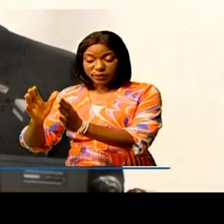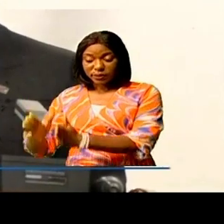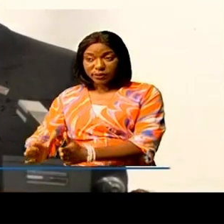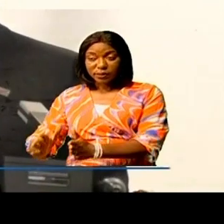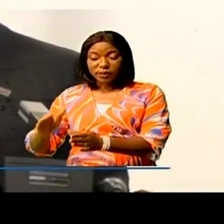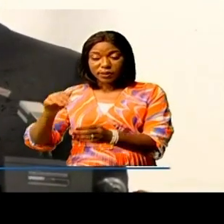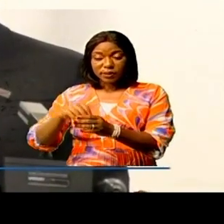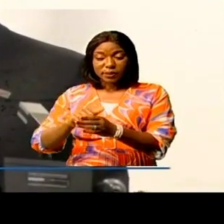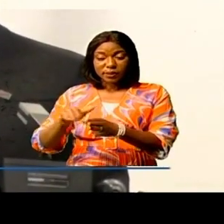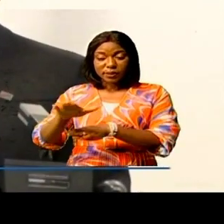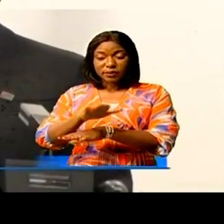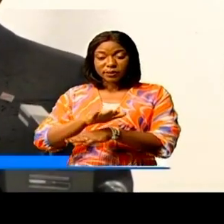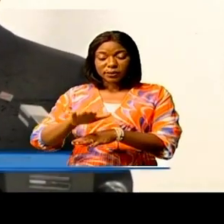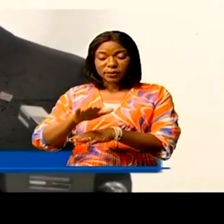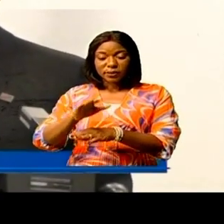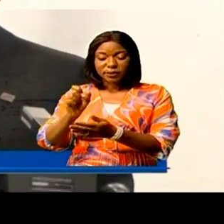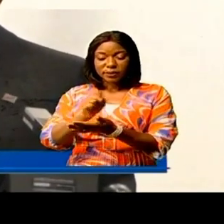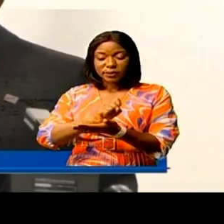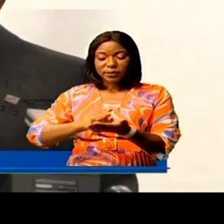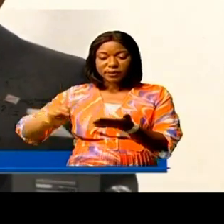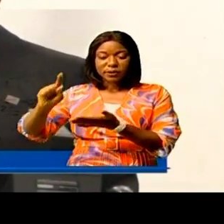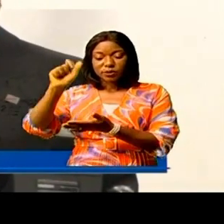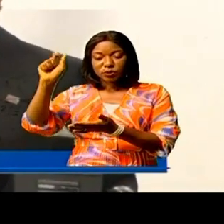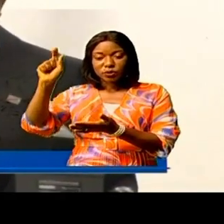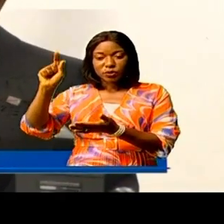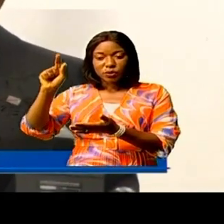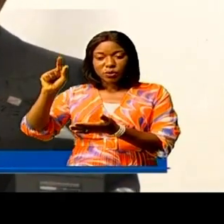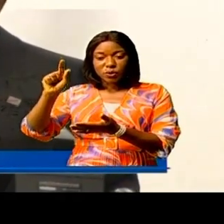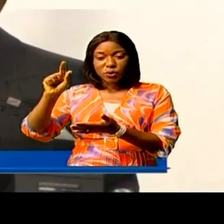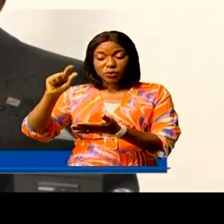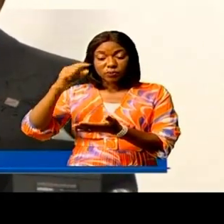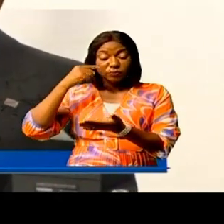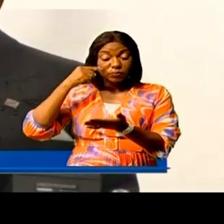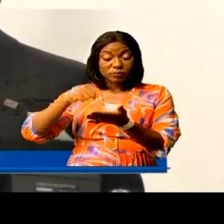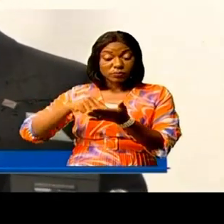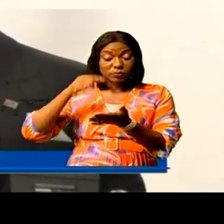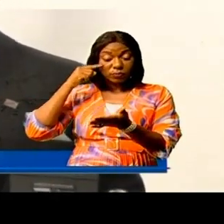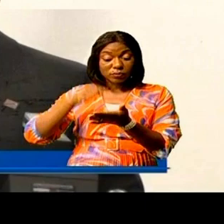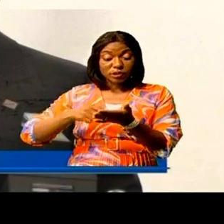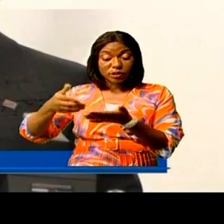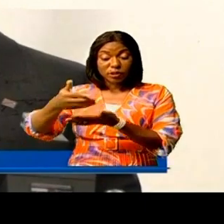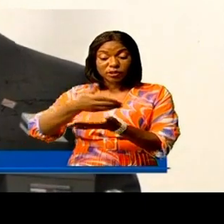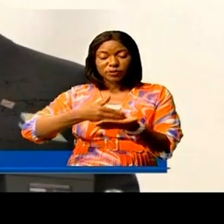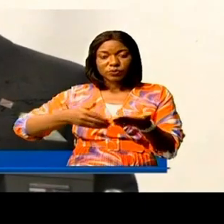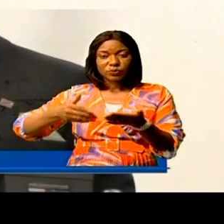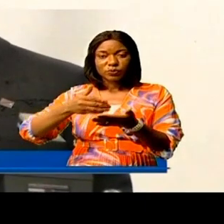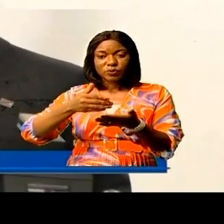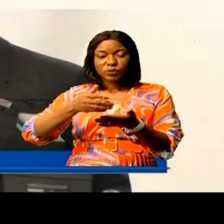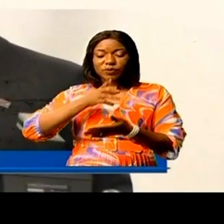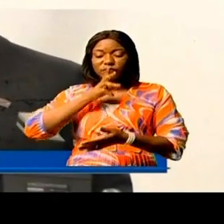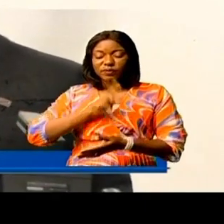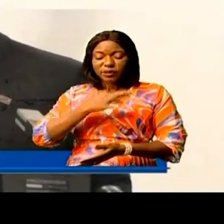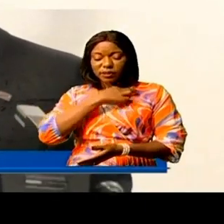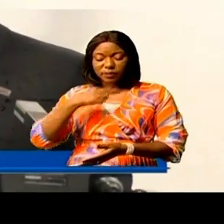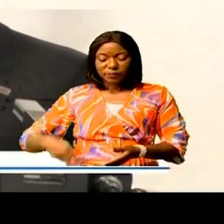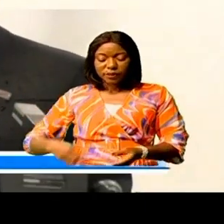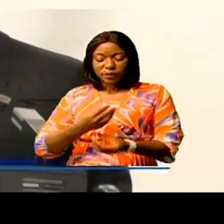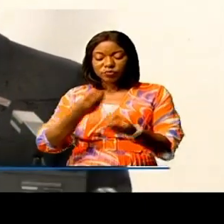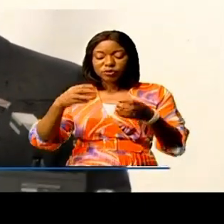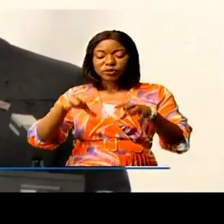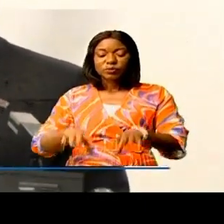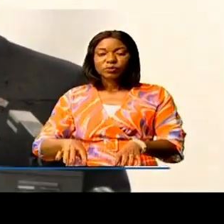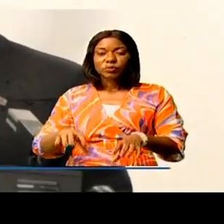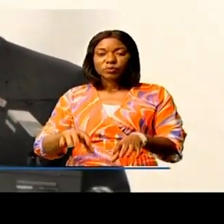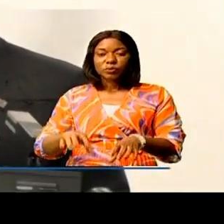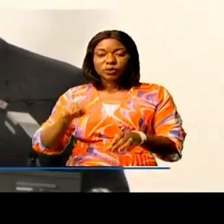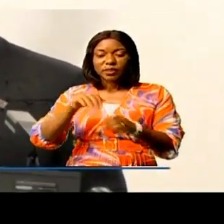cette session marque également le retour effectif de la République démocratique du Congo